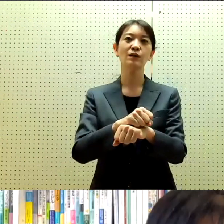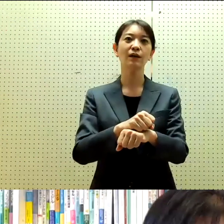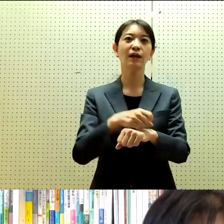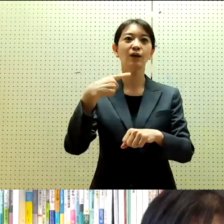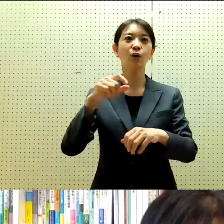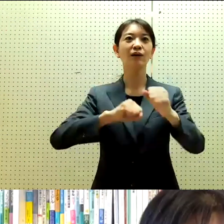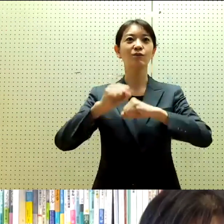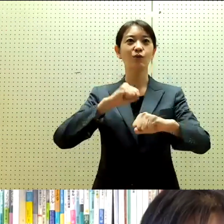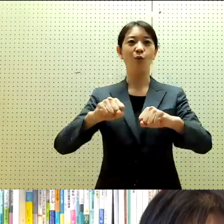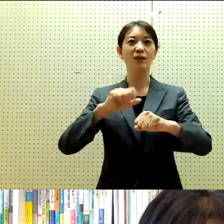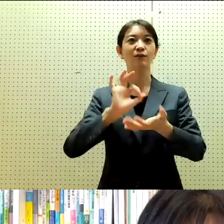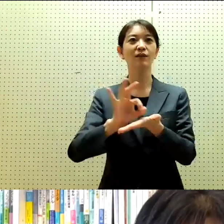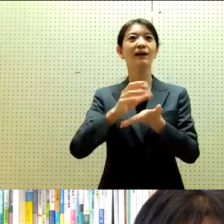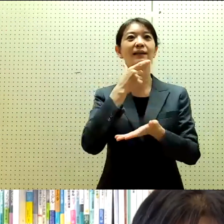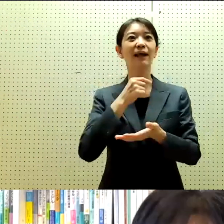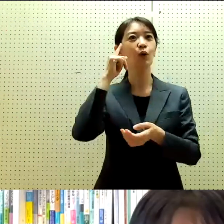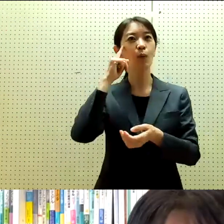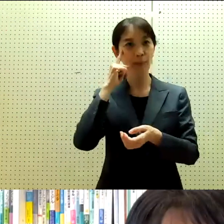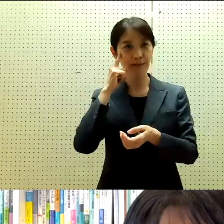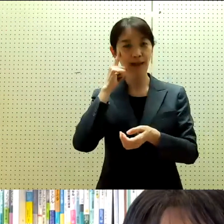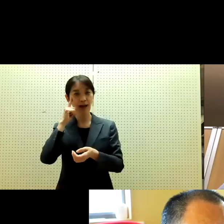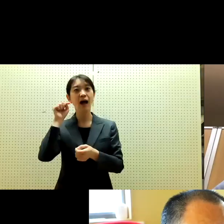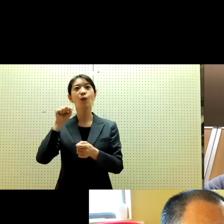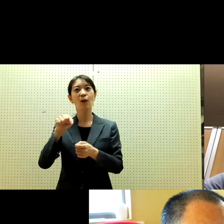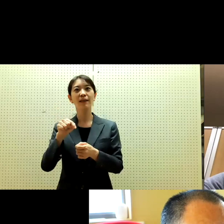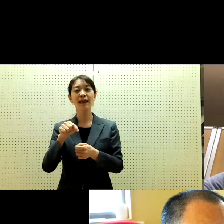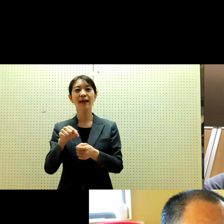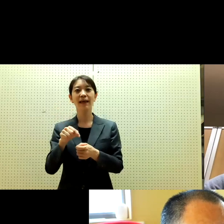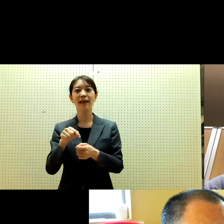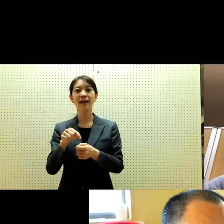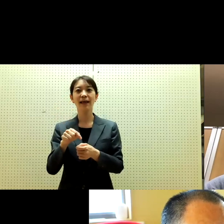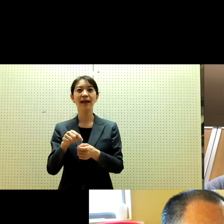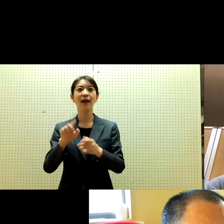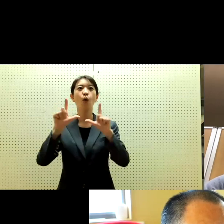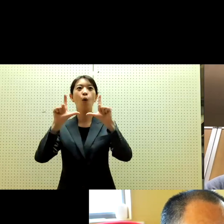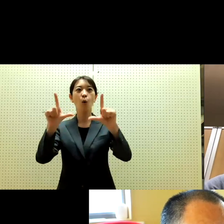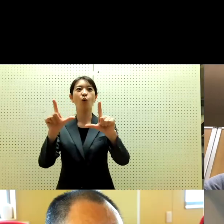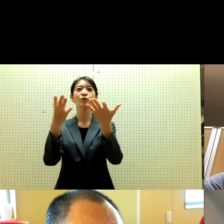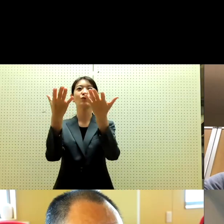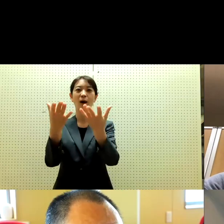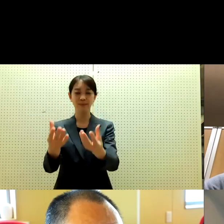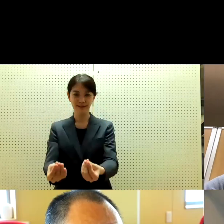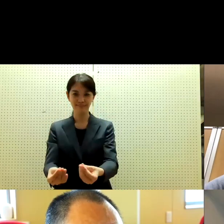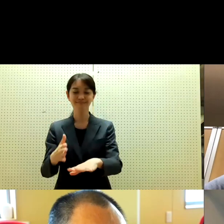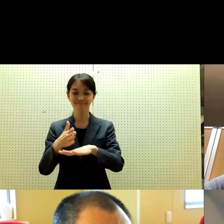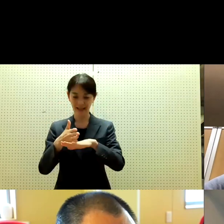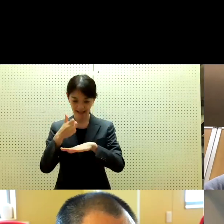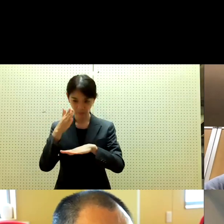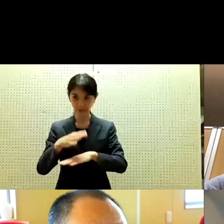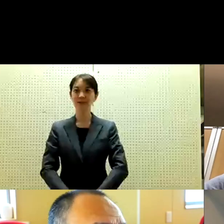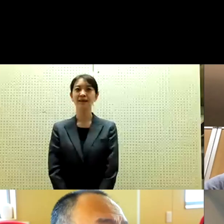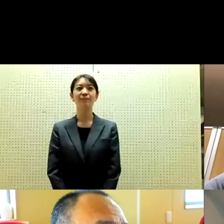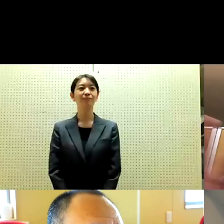ります。以上で本校の ICT 実践報告を終わります。ありがとうございました。